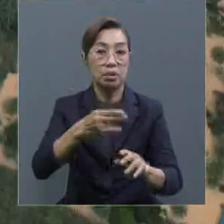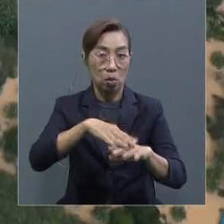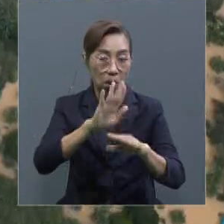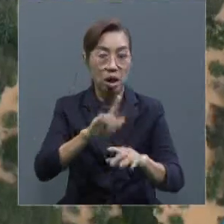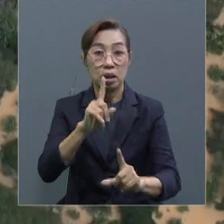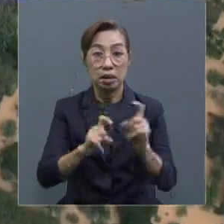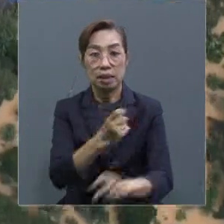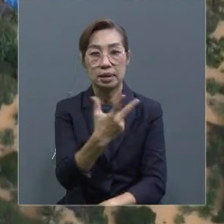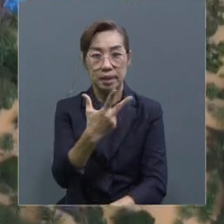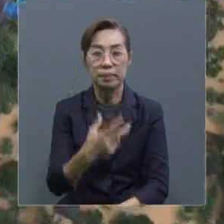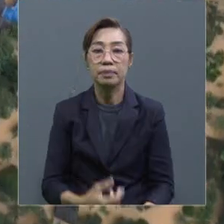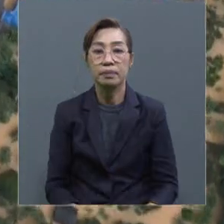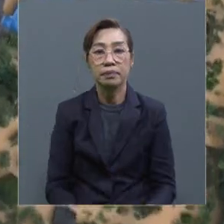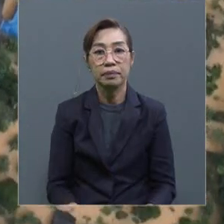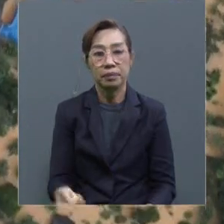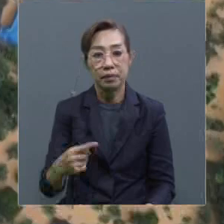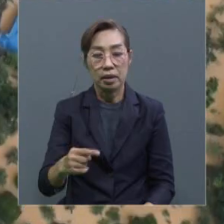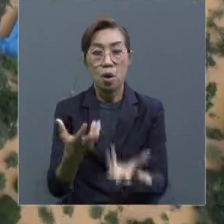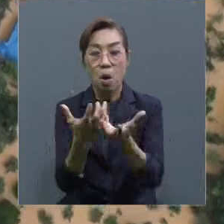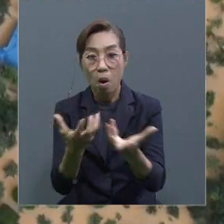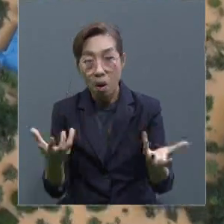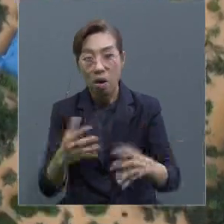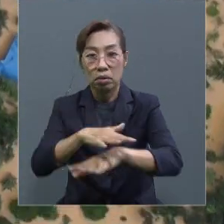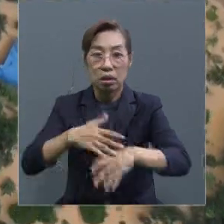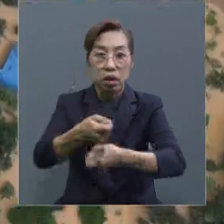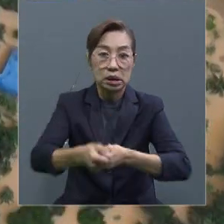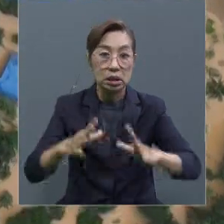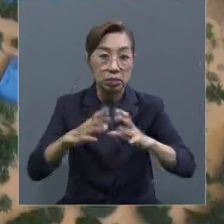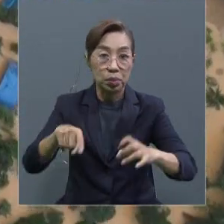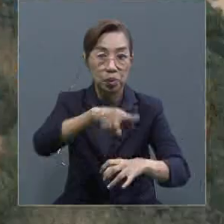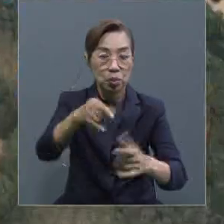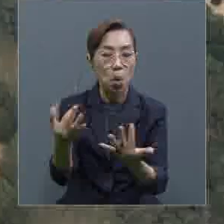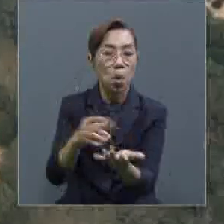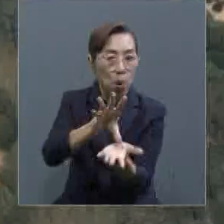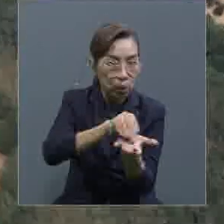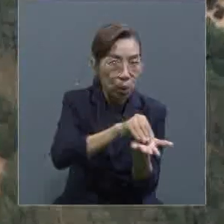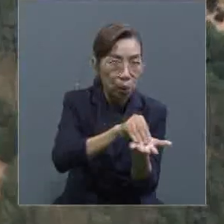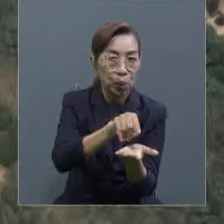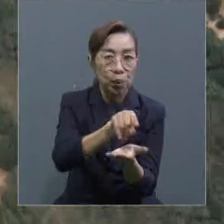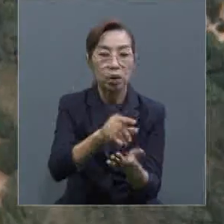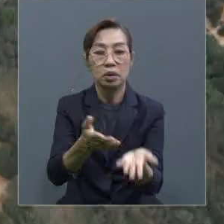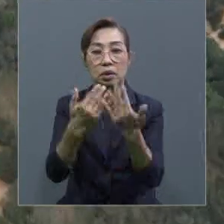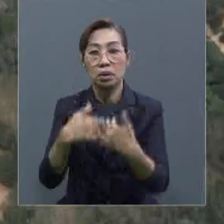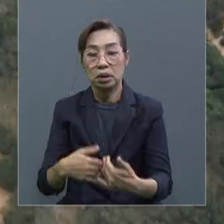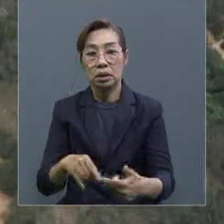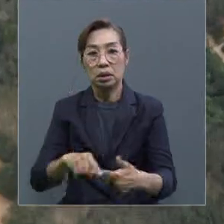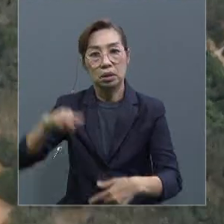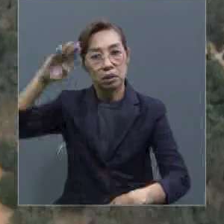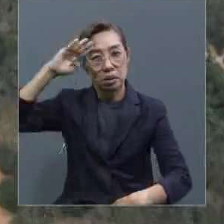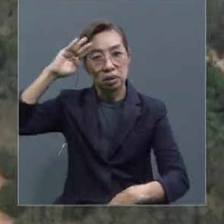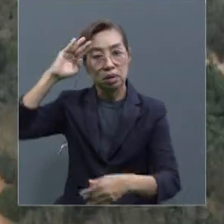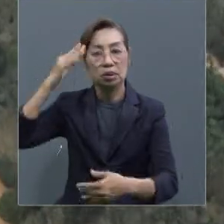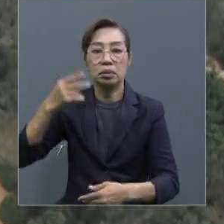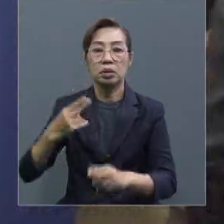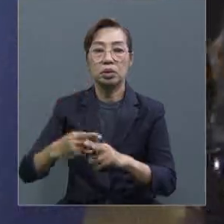72,000ครับส่วนความเสียหายด้านทรัพย์สินและพื้นที่การเกษตรตอนนี้อยู่ระหว่างการสำรวจขณะที่พลตรีไพศาล